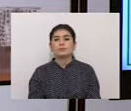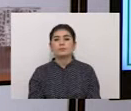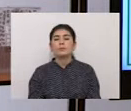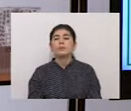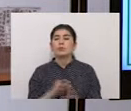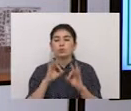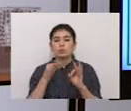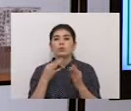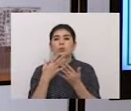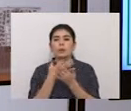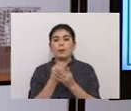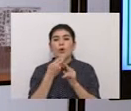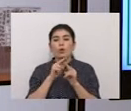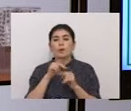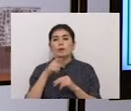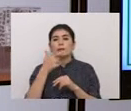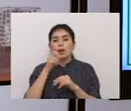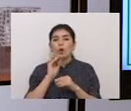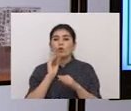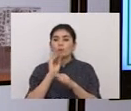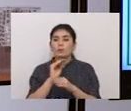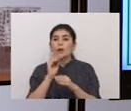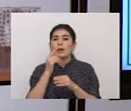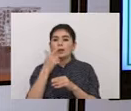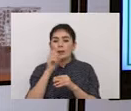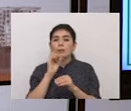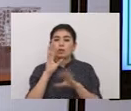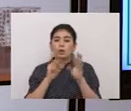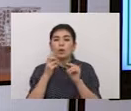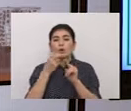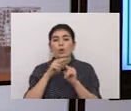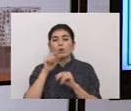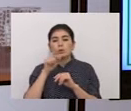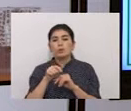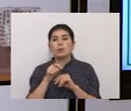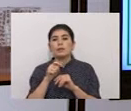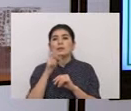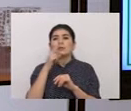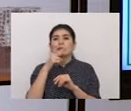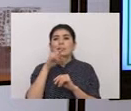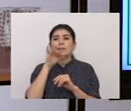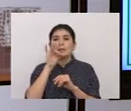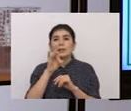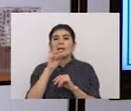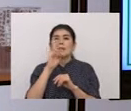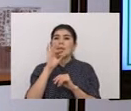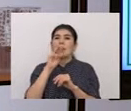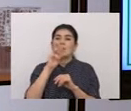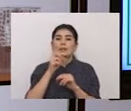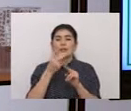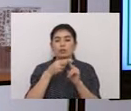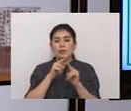To'g'ri topdingiz, ushbu gap qo'shma gap hisoblanadi. Chunki bu yerda dir va qilmas